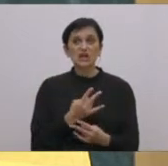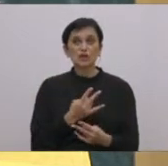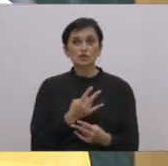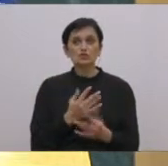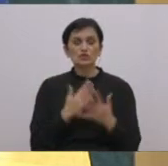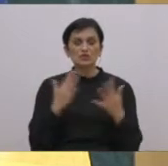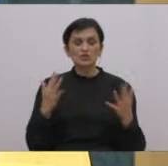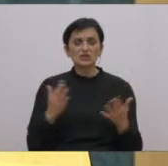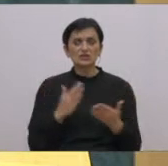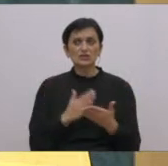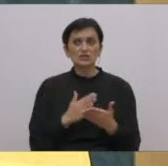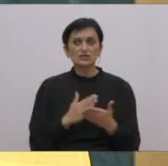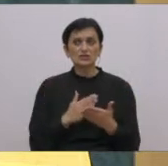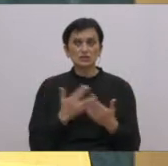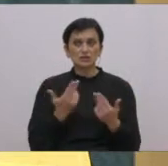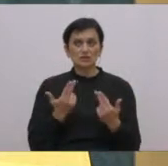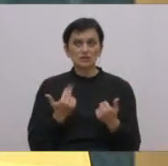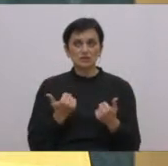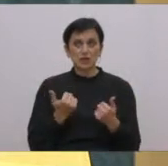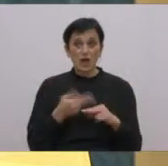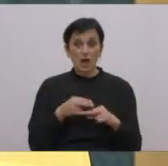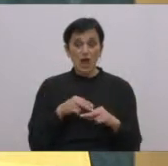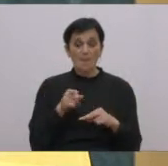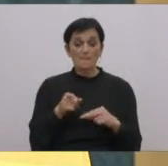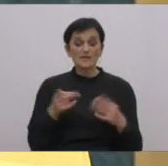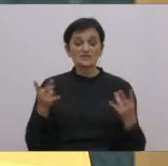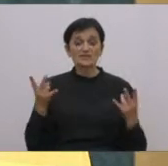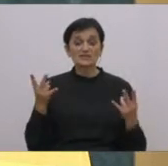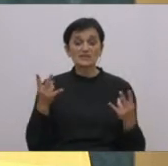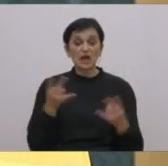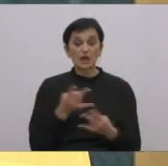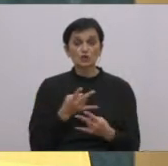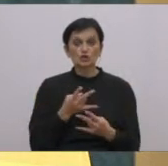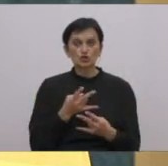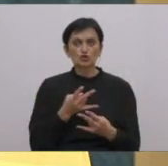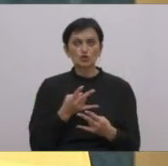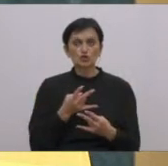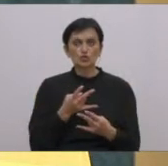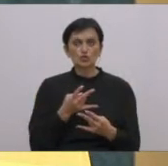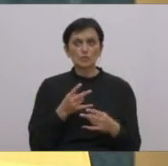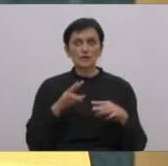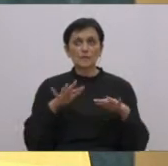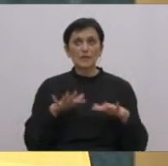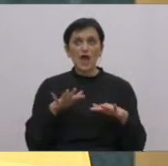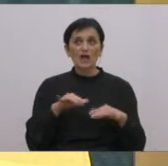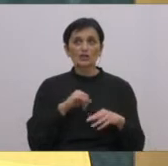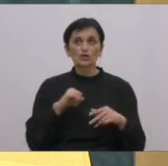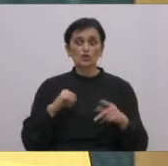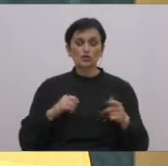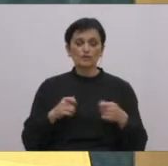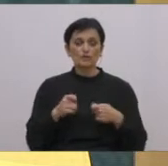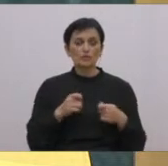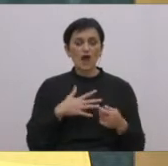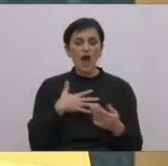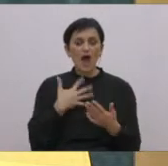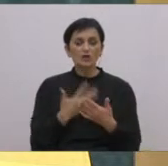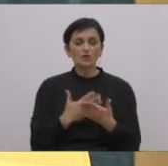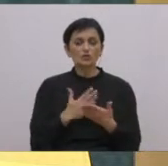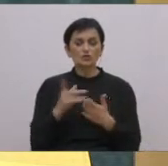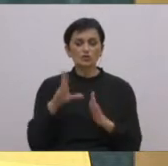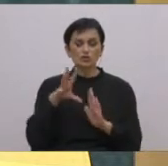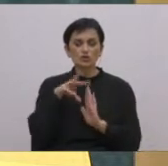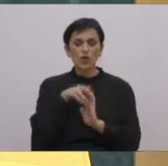დიდი არის და ამ საჭიროებაზე, ასე ვთქვათ, ადგილობრივი თვითმართველობები ძალიან აქტიურად არიან